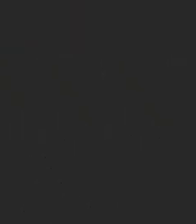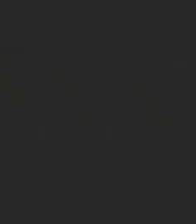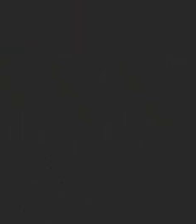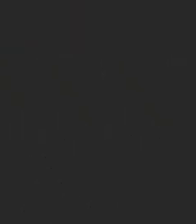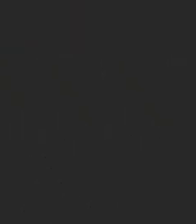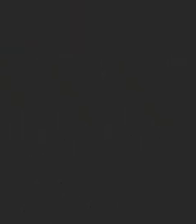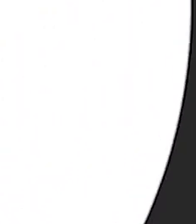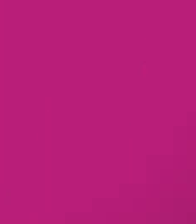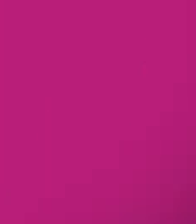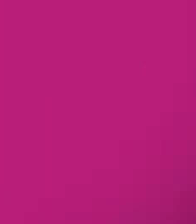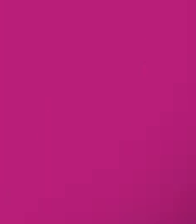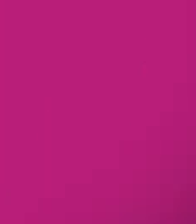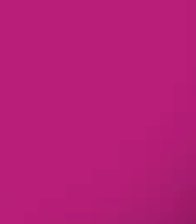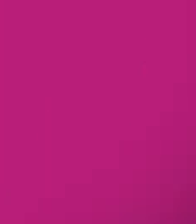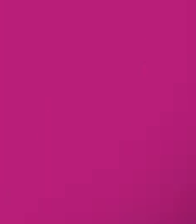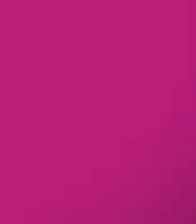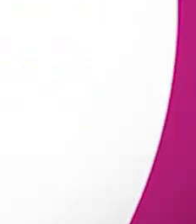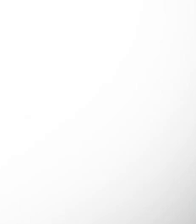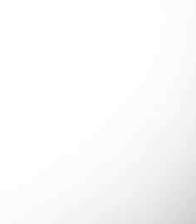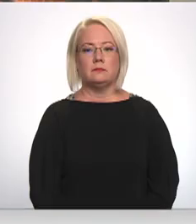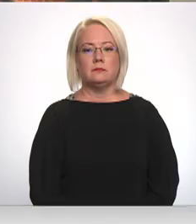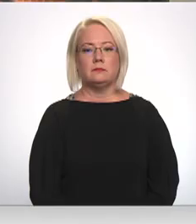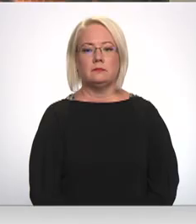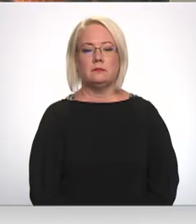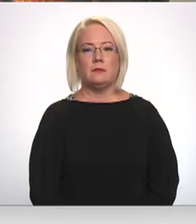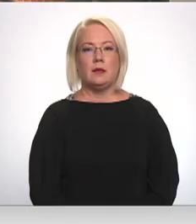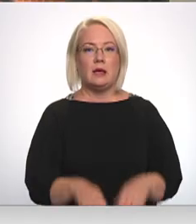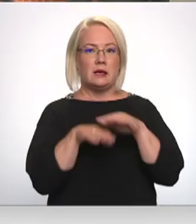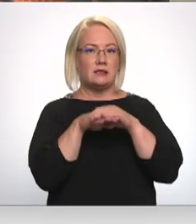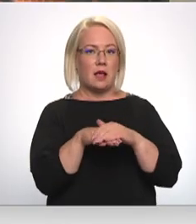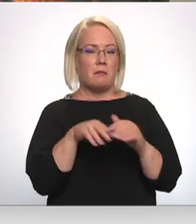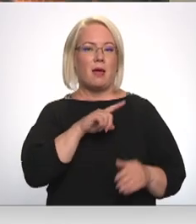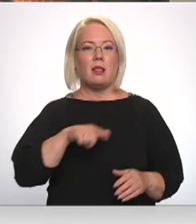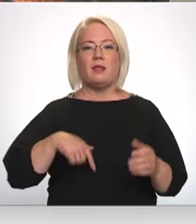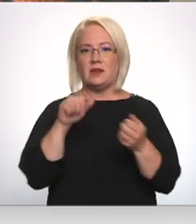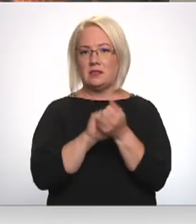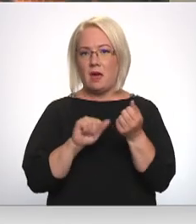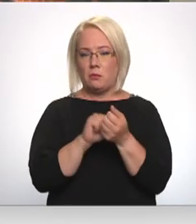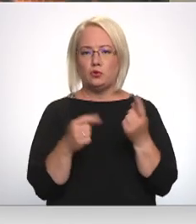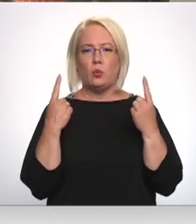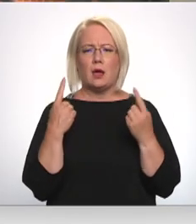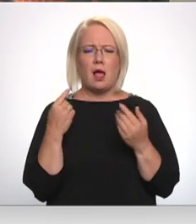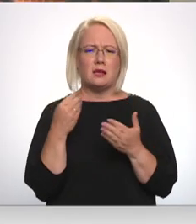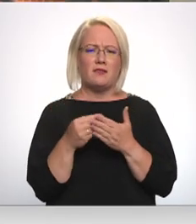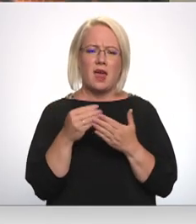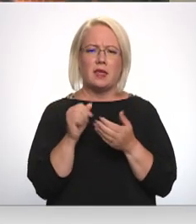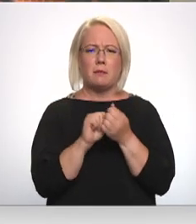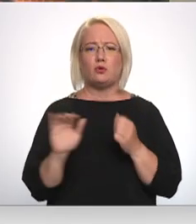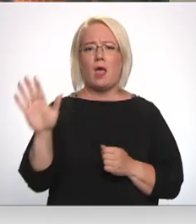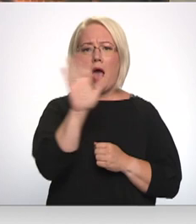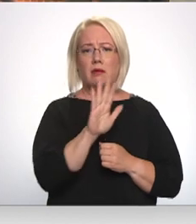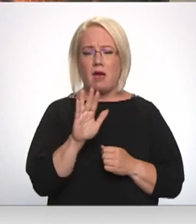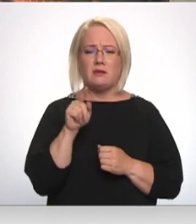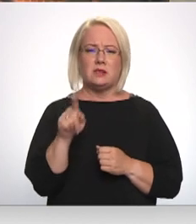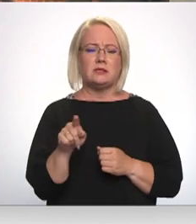Re, viss ēters ir te! Saglabāt Latvijas dabas unikālās vērtības un ainavas. Tas ir viens no